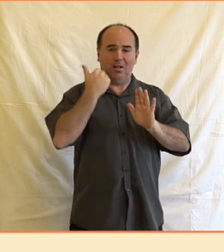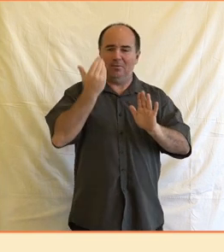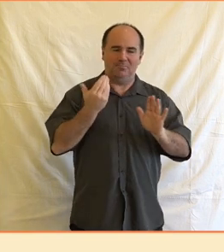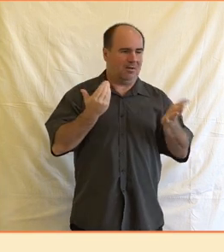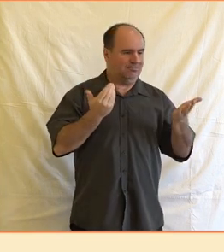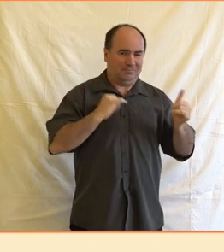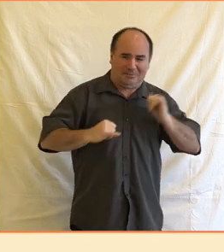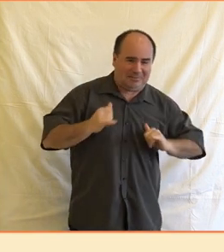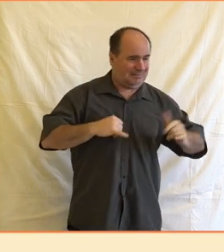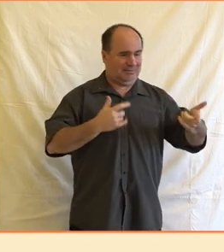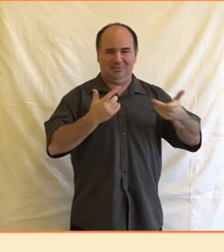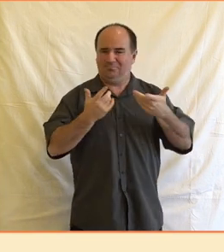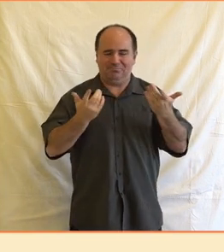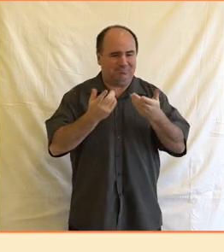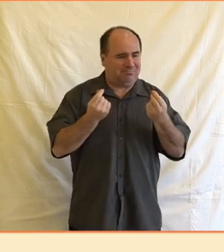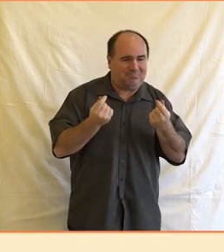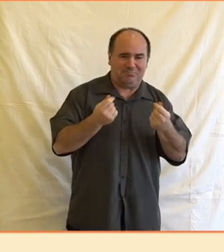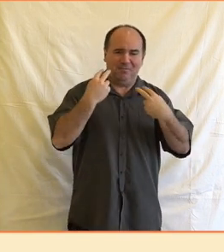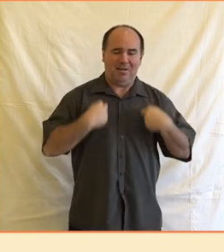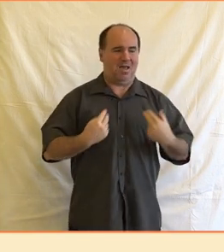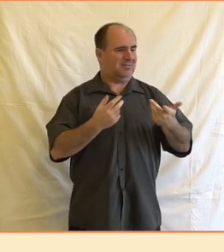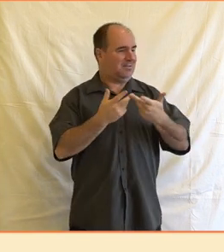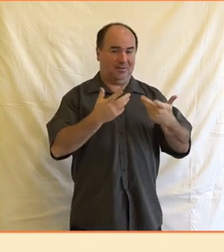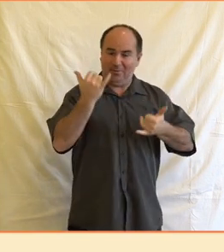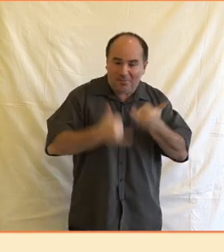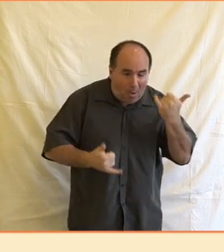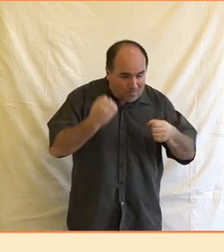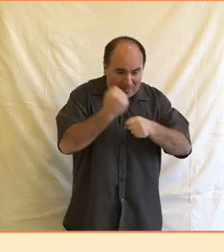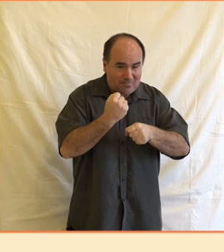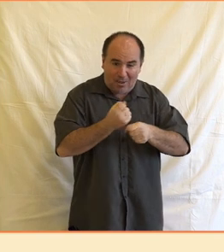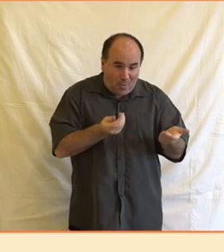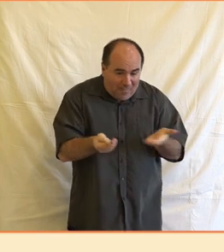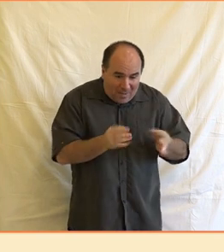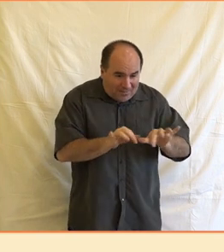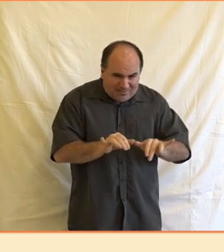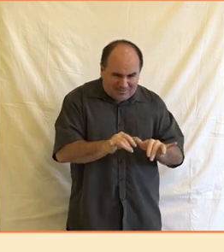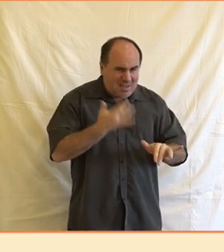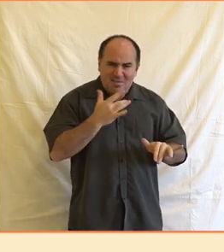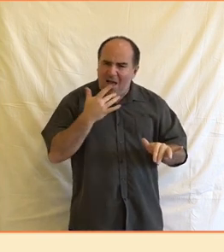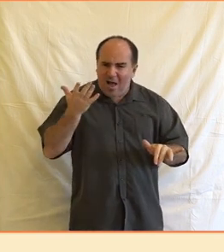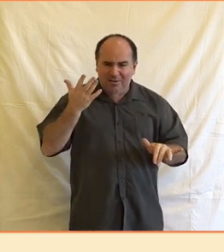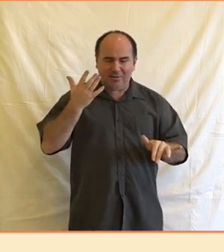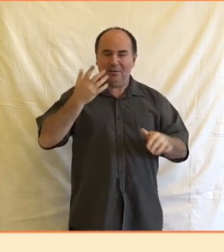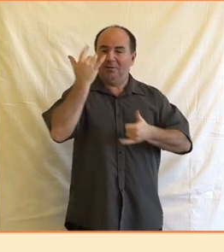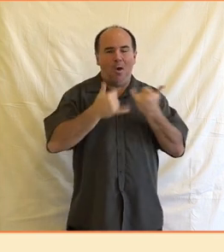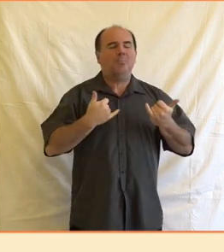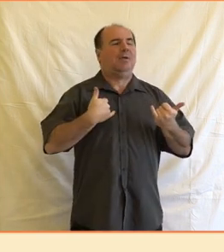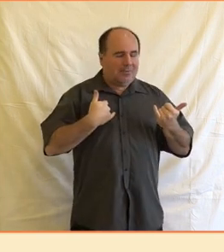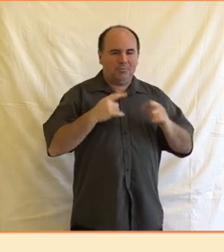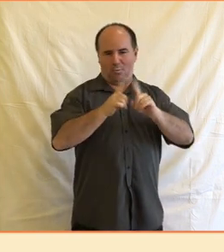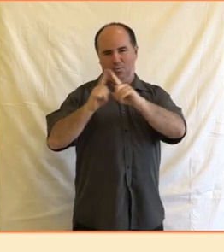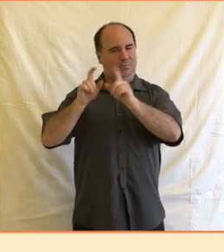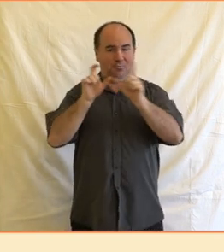dostupné, nebo proto, že s nimi neumí pracovat, ale patří tam i lidé a účastnili se i těch